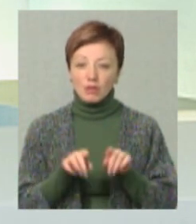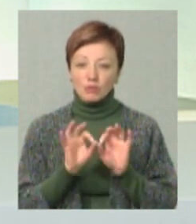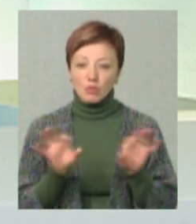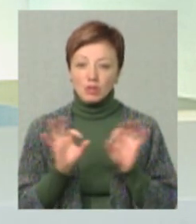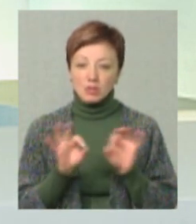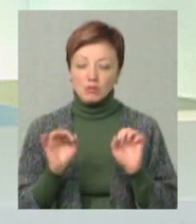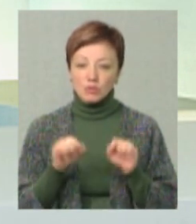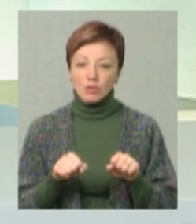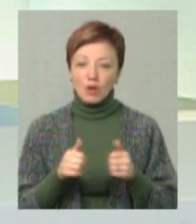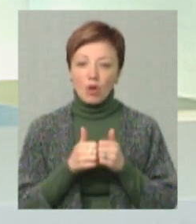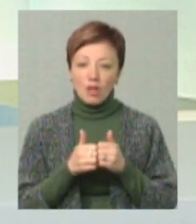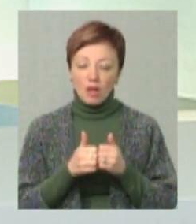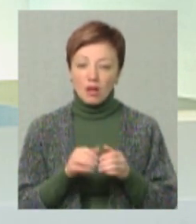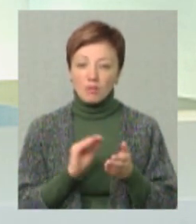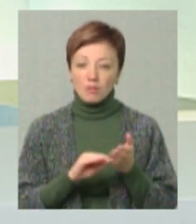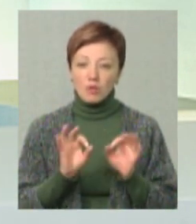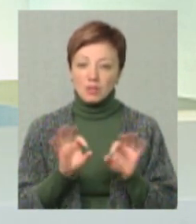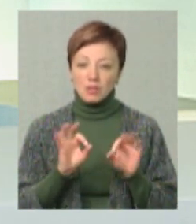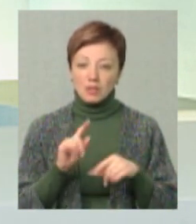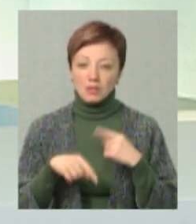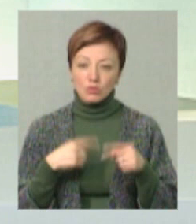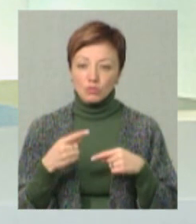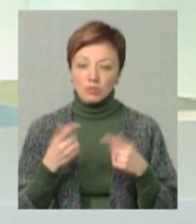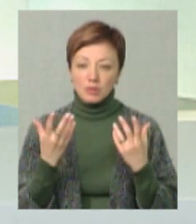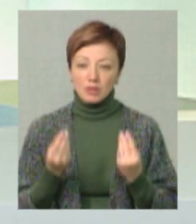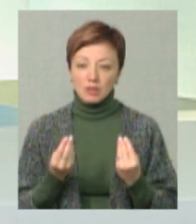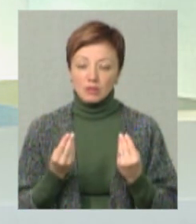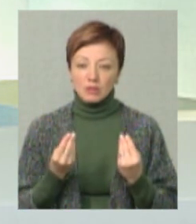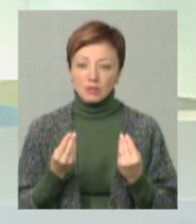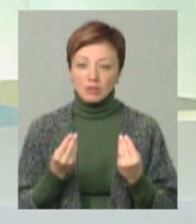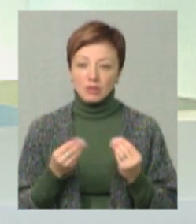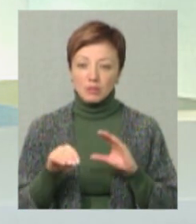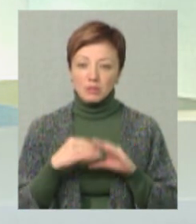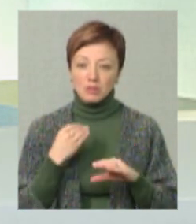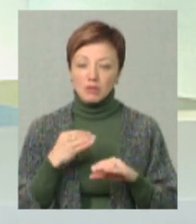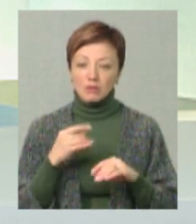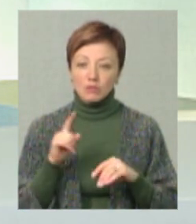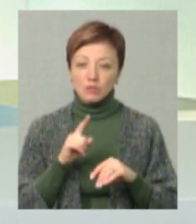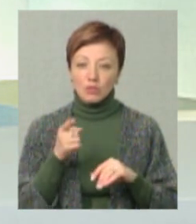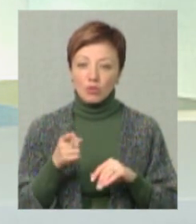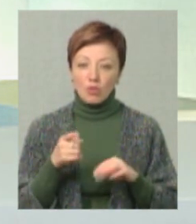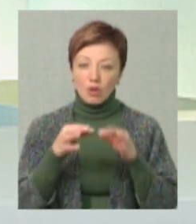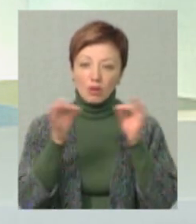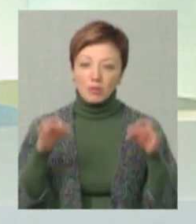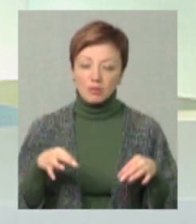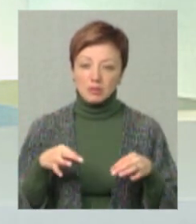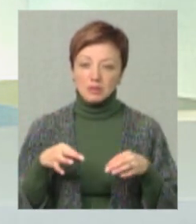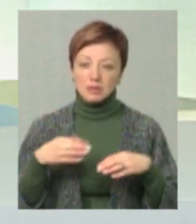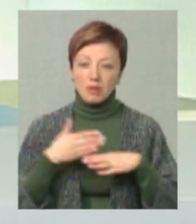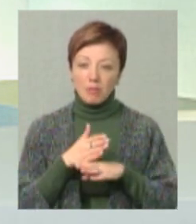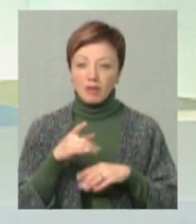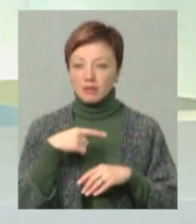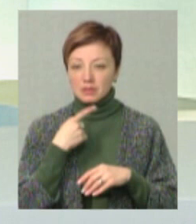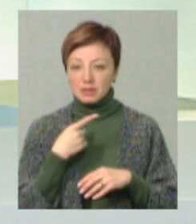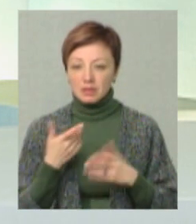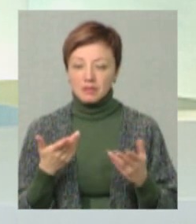також пояснили, і, можливо, колеги пояснили, бо на наступний день чоловік написав про те, що його аккаунт зламали, і це взагалі не